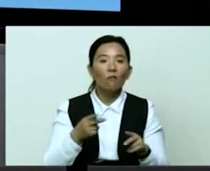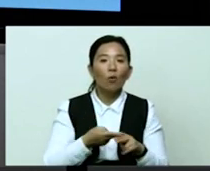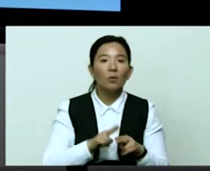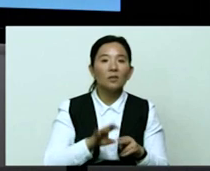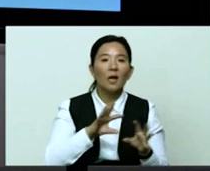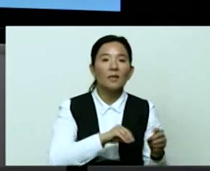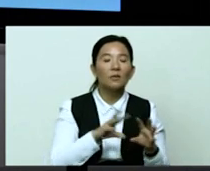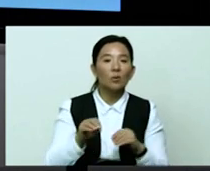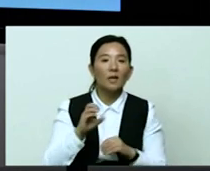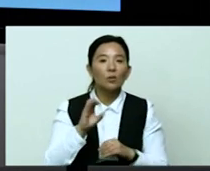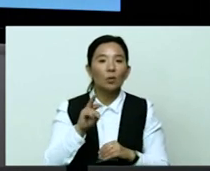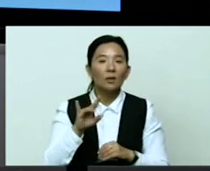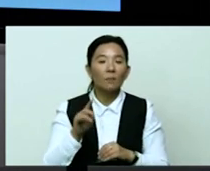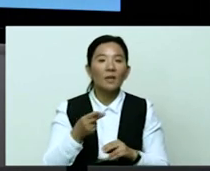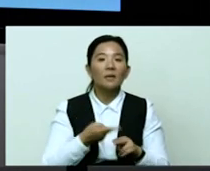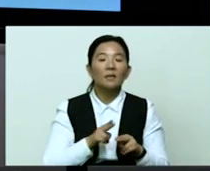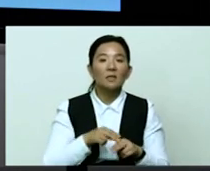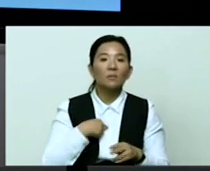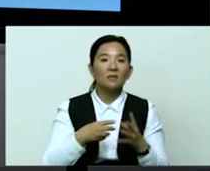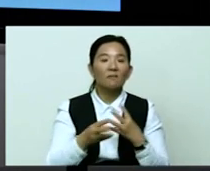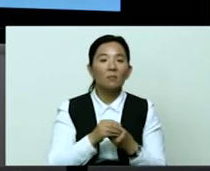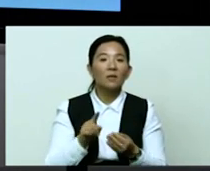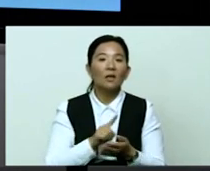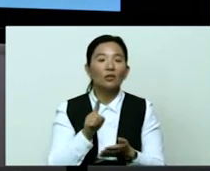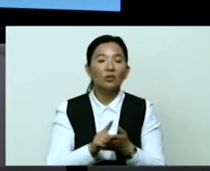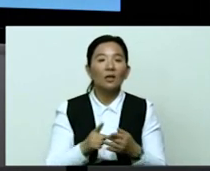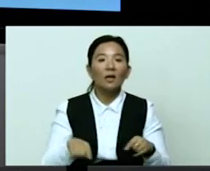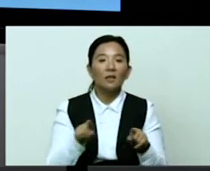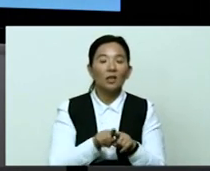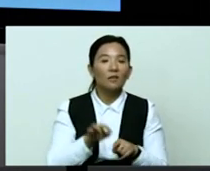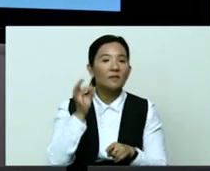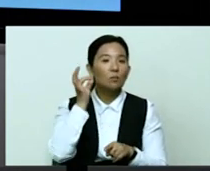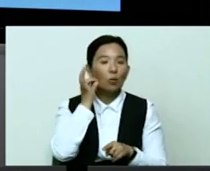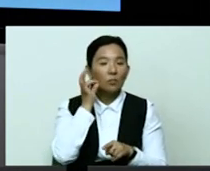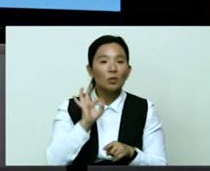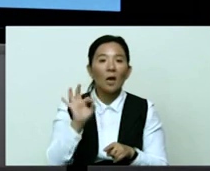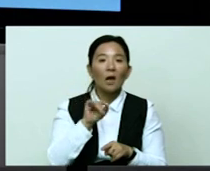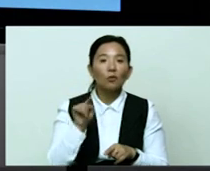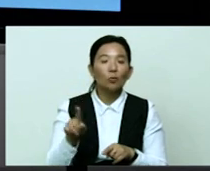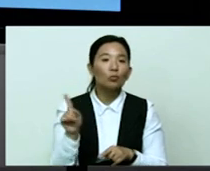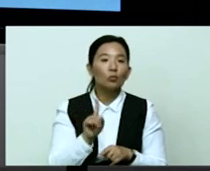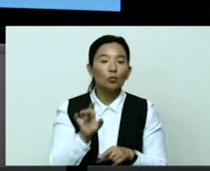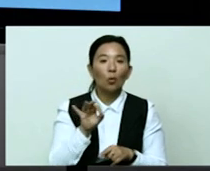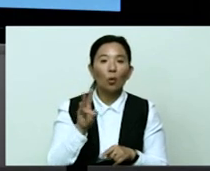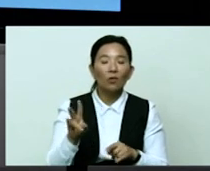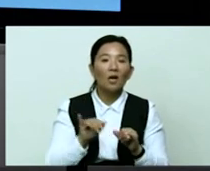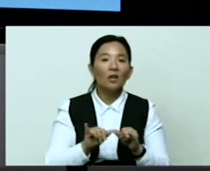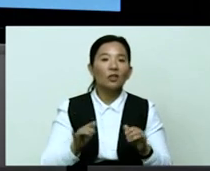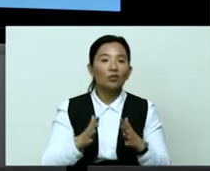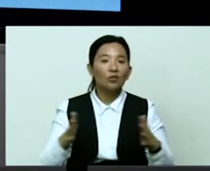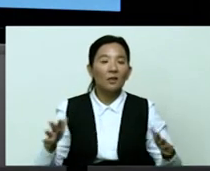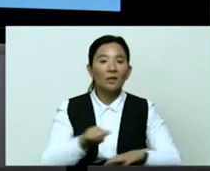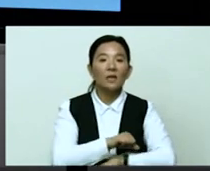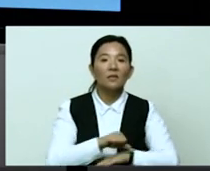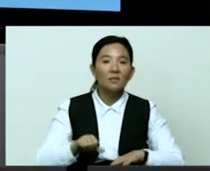к оседлым. Затем мы с вами должны также вспомнить о том, что он расширил